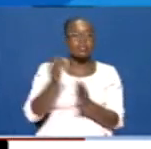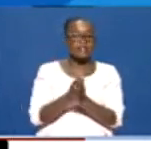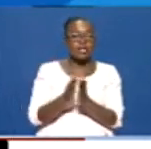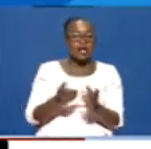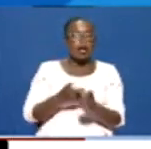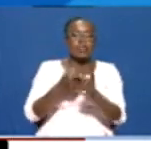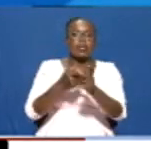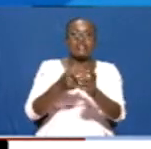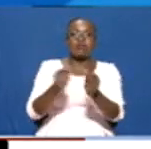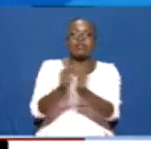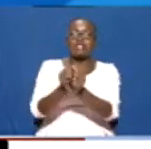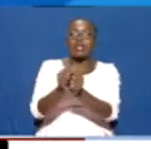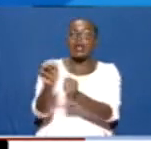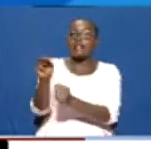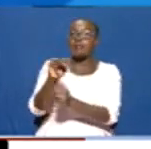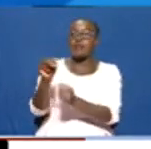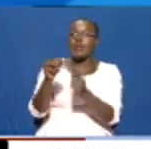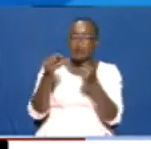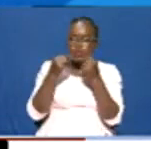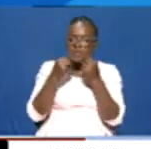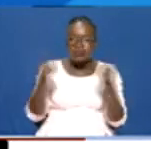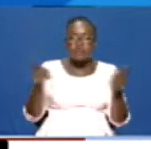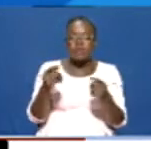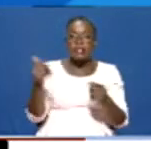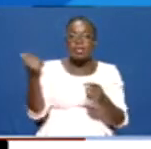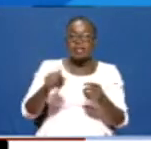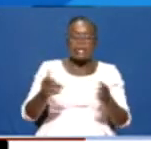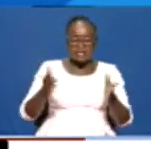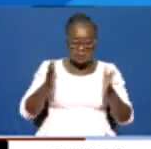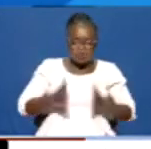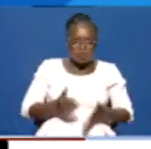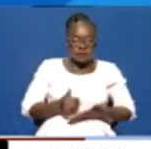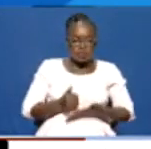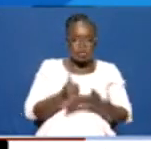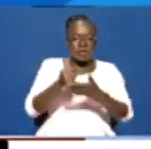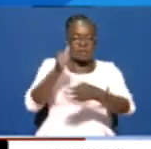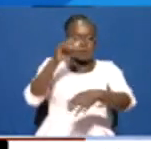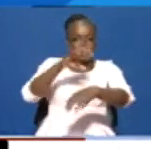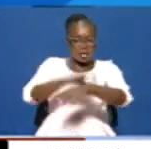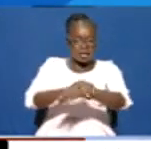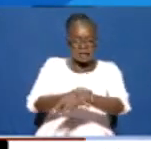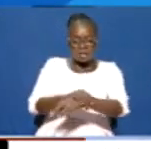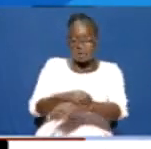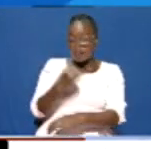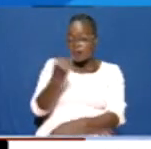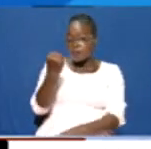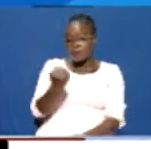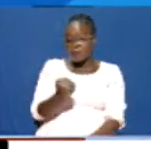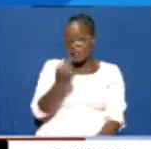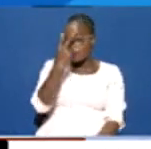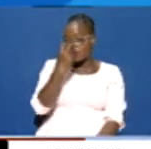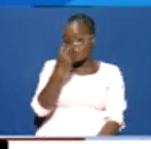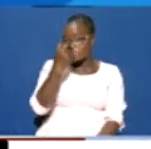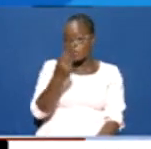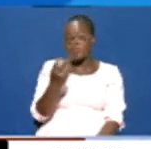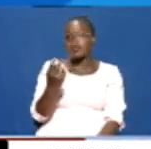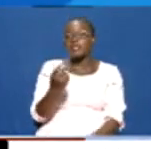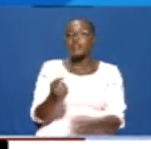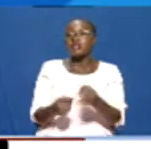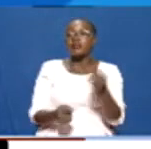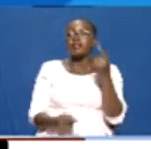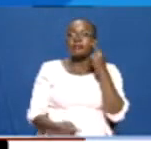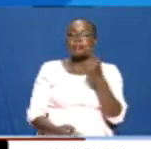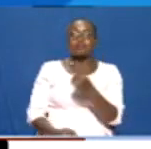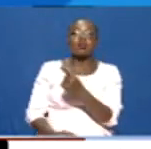kila mmoja imetangazwa kwa yoyote atakayesaidia katika kukamatwa kwa washukiwa hao: Elgiva Bwire Oliacha, Trevor